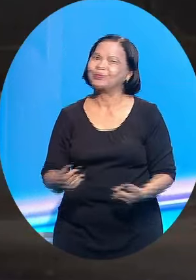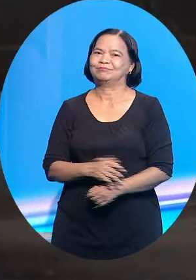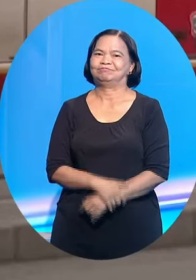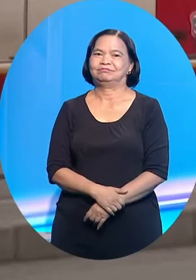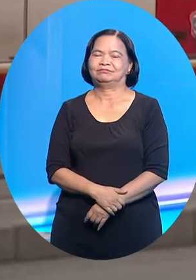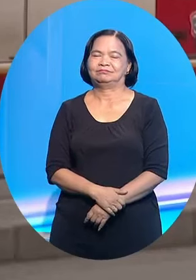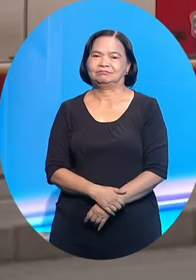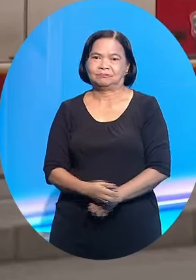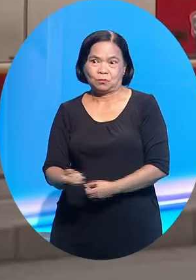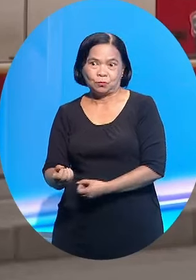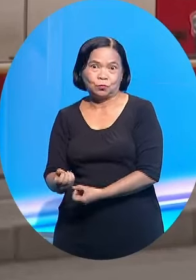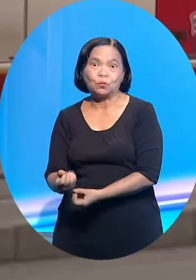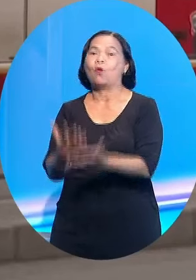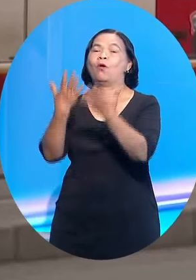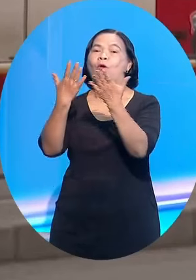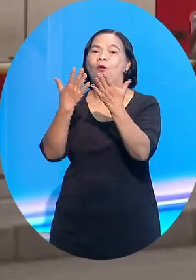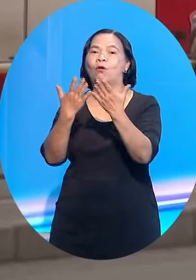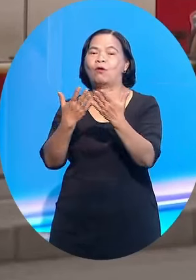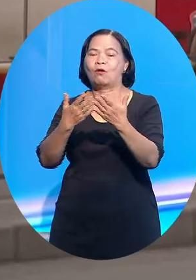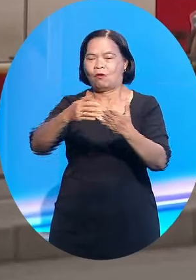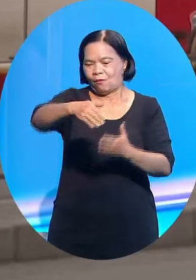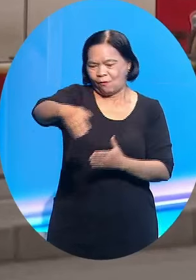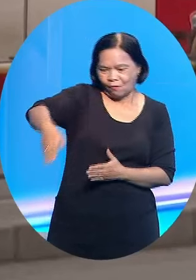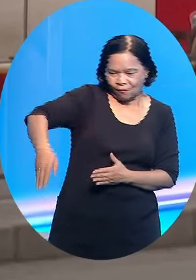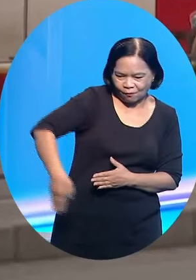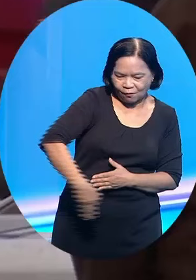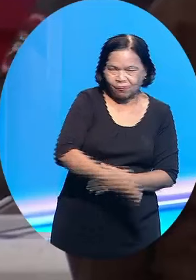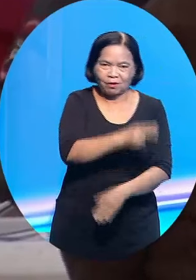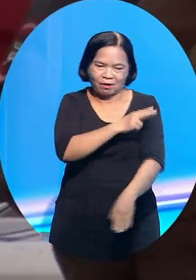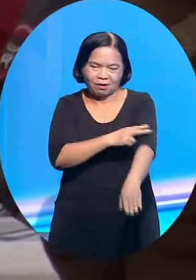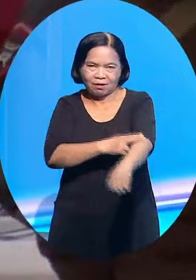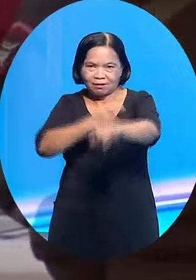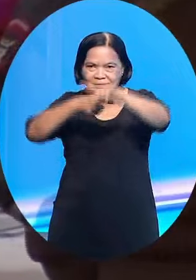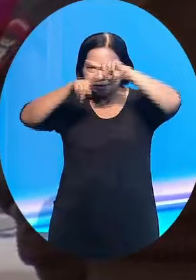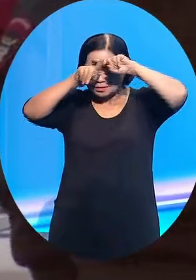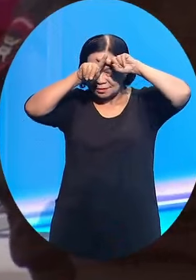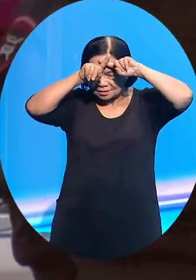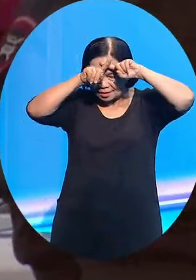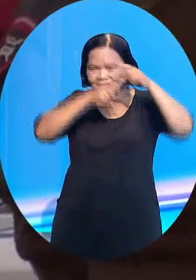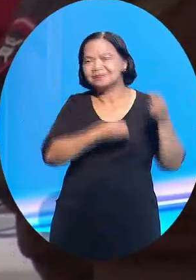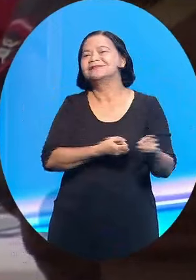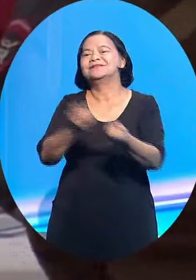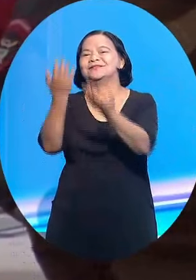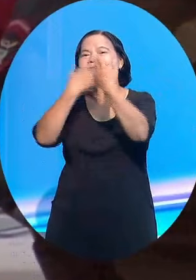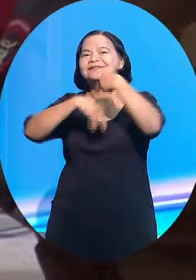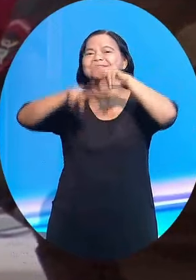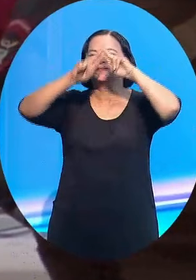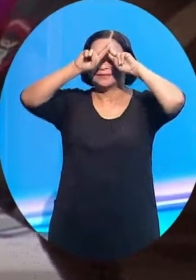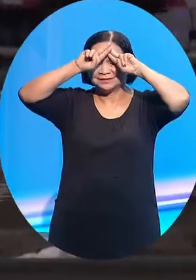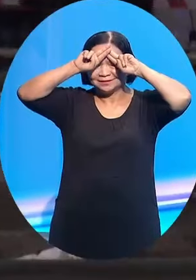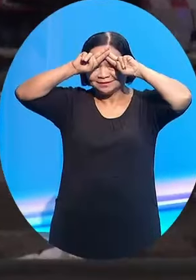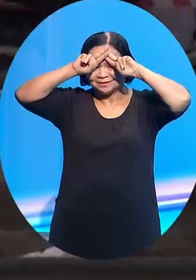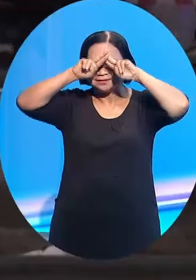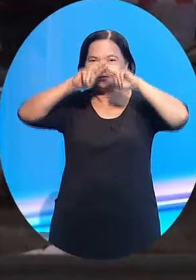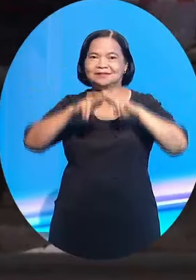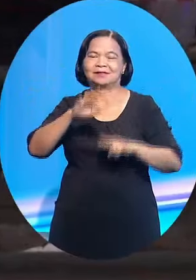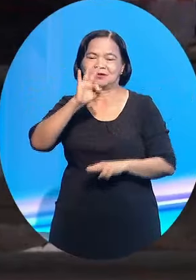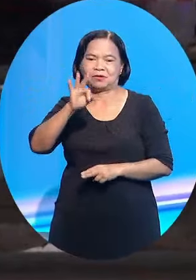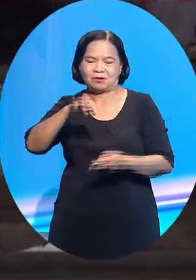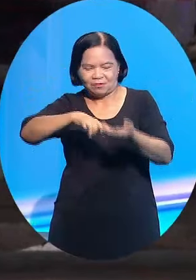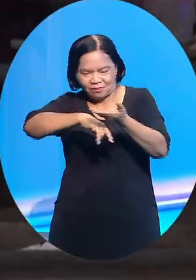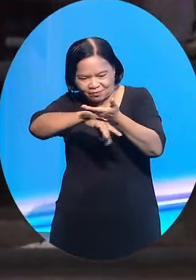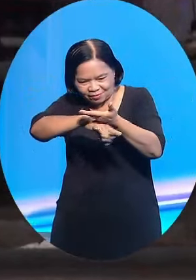Ngay sau khi vụ nổ xảy ra, nhà chức trách đã phong tỏa hiện trường, lực lượng y tế sơ cứu các nạn nhân và chuyển đến bệnh viện. Theo Reuters, quán cà phê